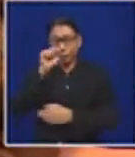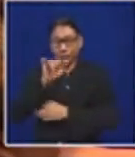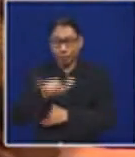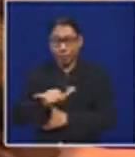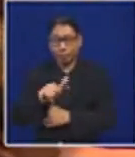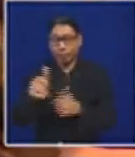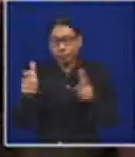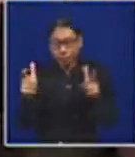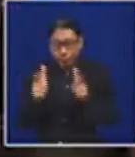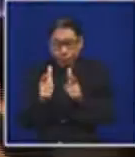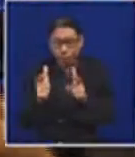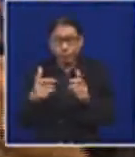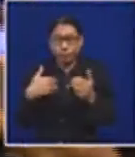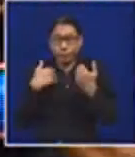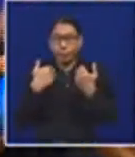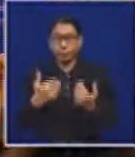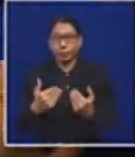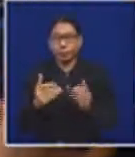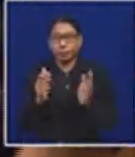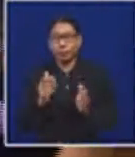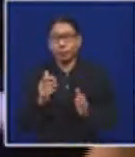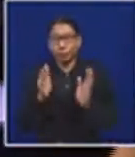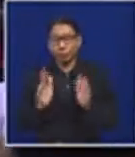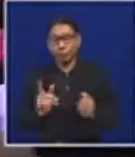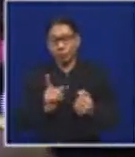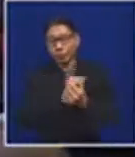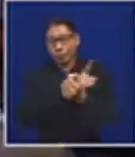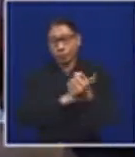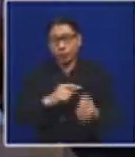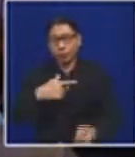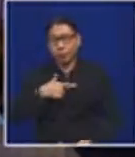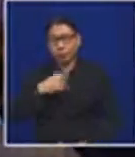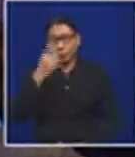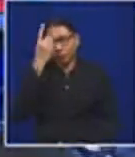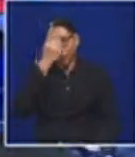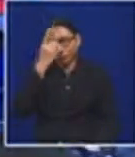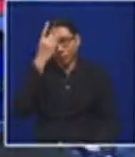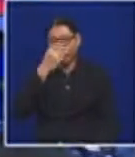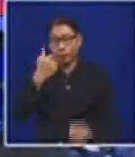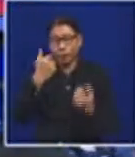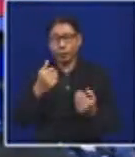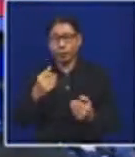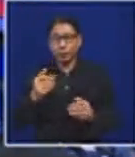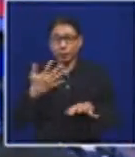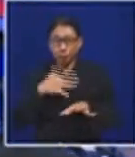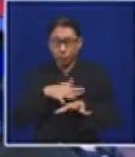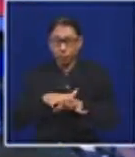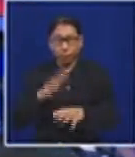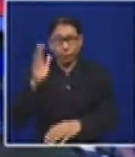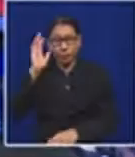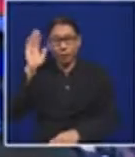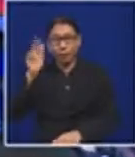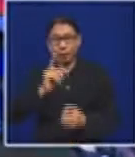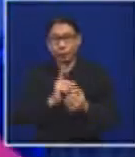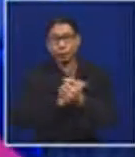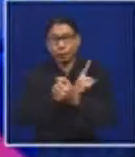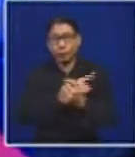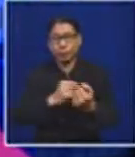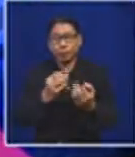ม่ถนัดตาเลยนะคะเพราะเต็มไปด้วยบรรดาแฟนเพลงแฟนคลับของเหล่าศิลปินชื่อดังที่ไปร่วมในงานแถลงข่าวคอนเสิร์ตใหญ่ที่